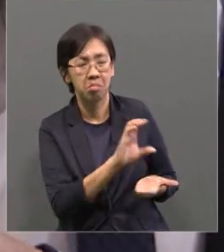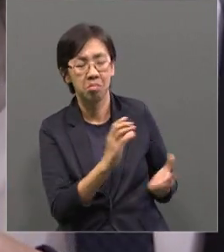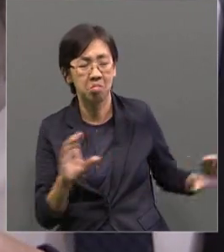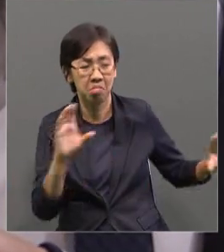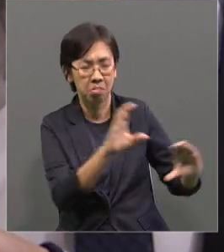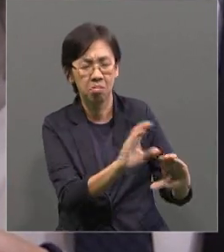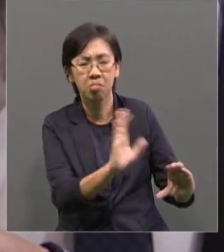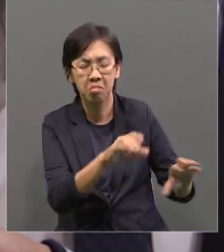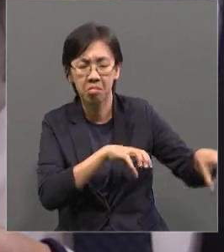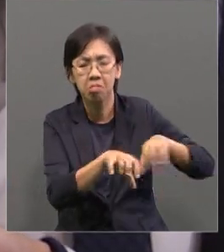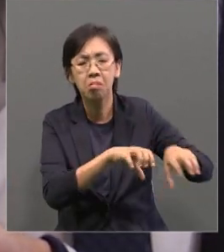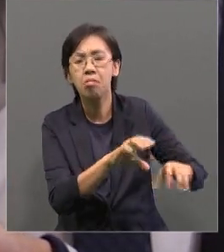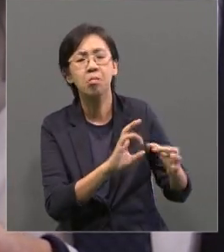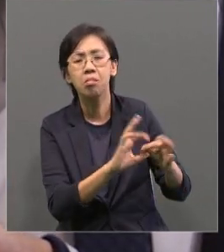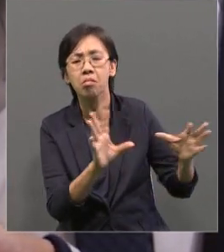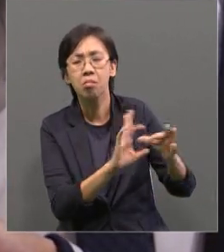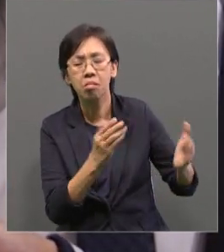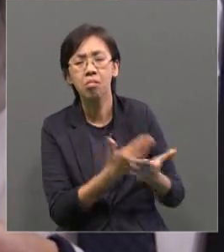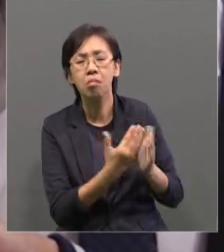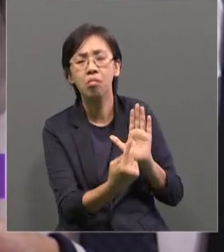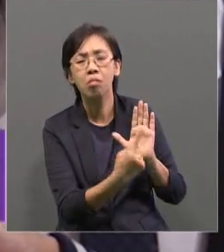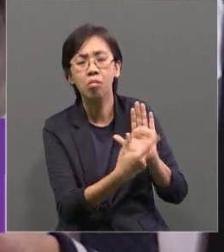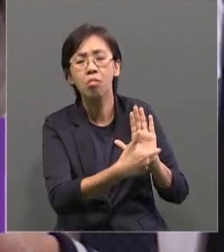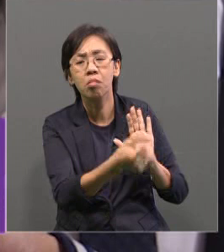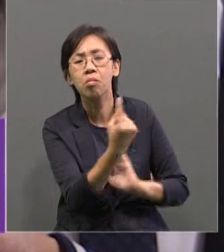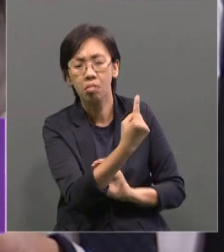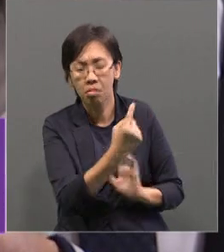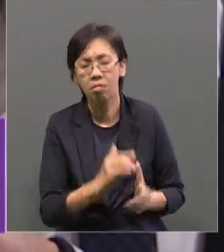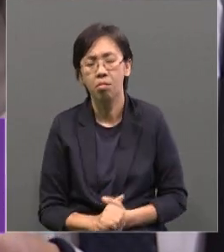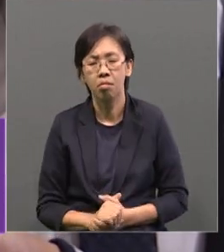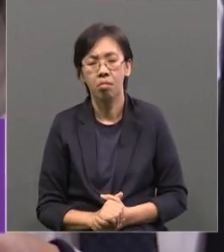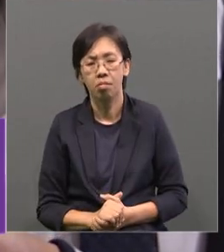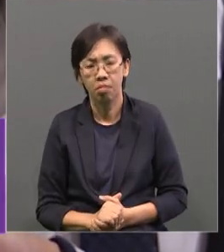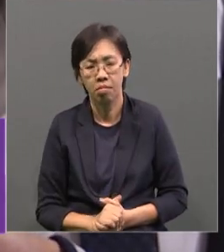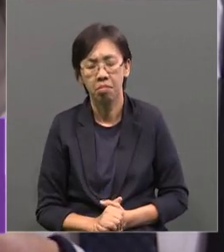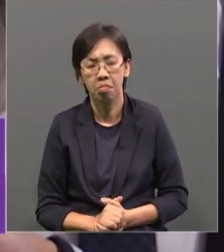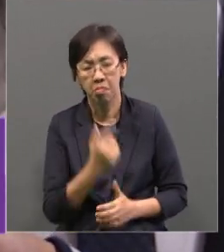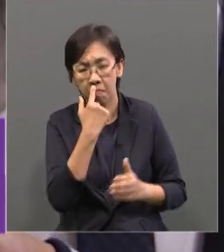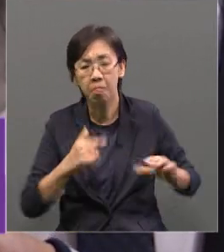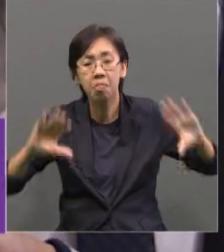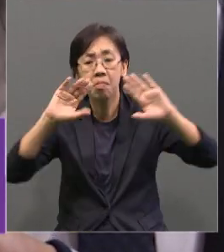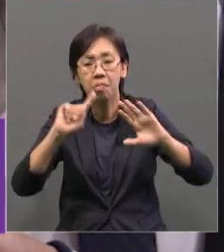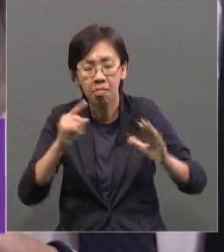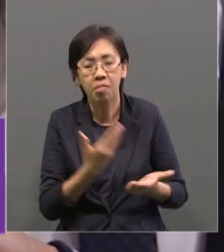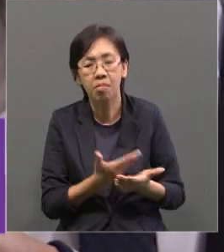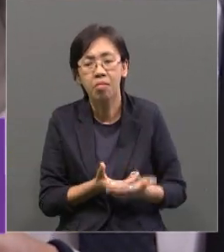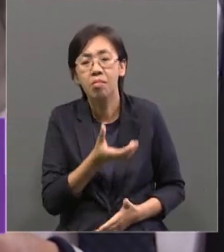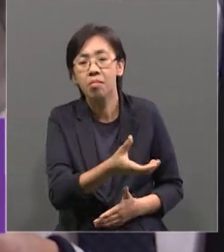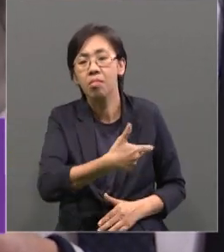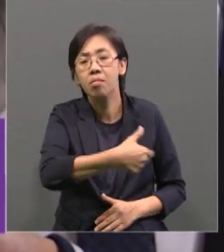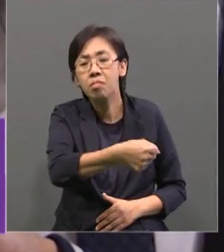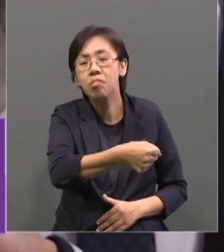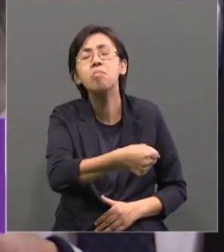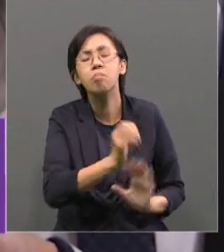ส่วนในการบริหารกิจการของบริษัทของกองสลากพรรคนะครับแค่เอาเงินให้กู้ยืม